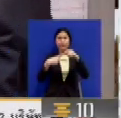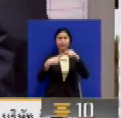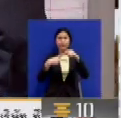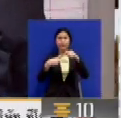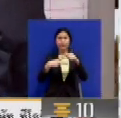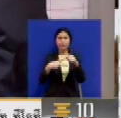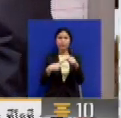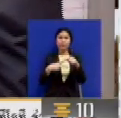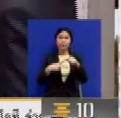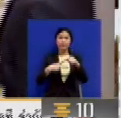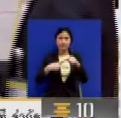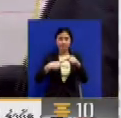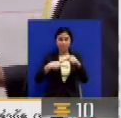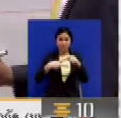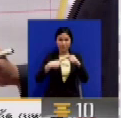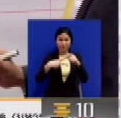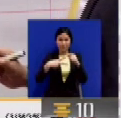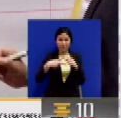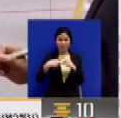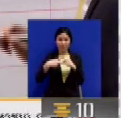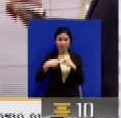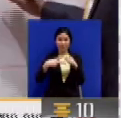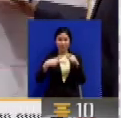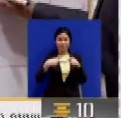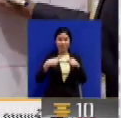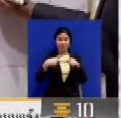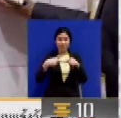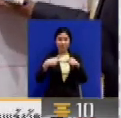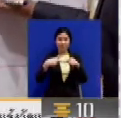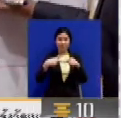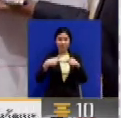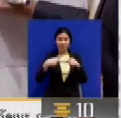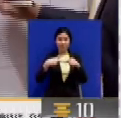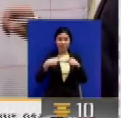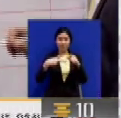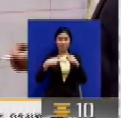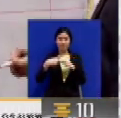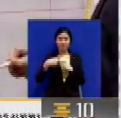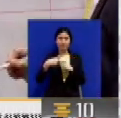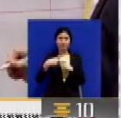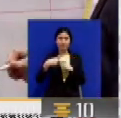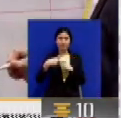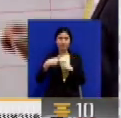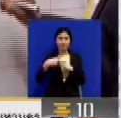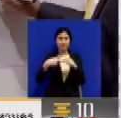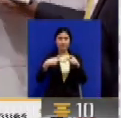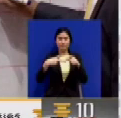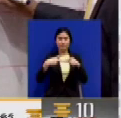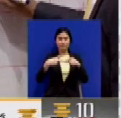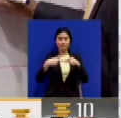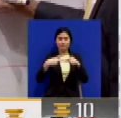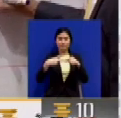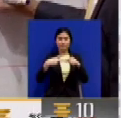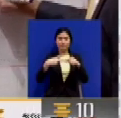สวที่50คนที่เขามีองแองแองอยู่นะถ้ามารวมมาสัก30ก็เกิน377 ค่ะ